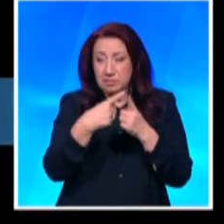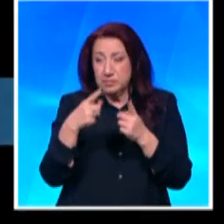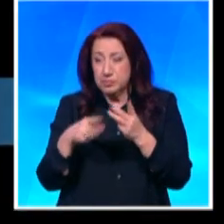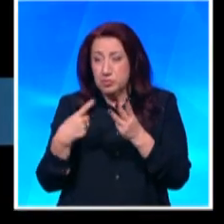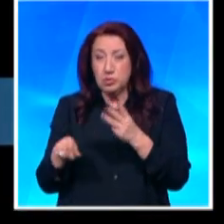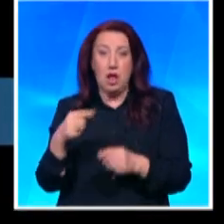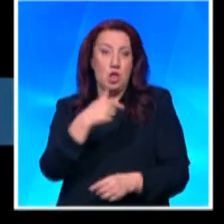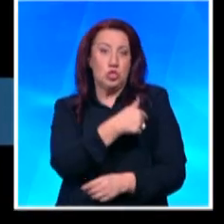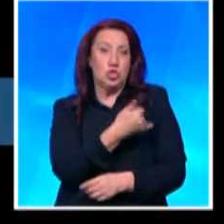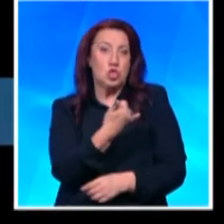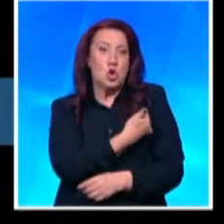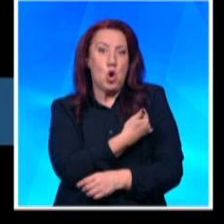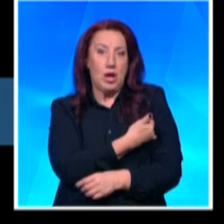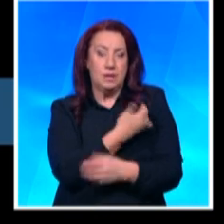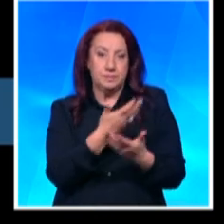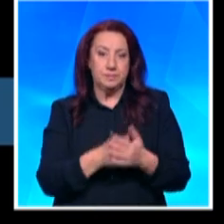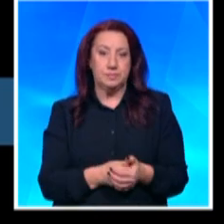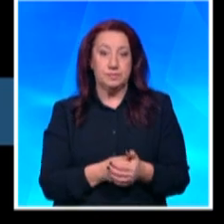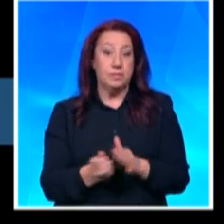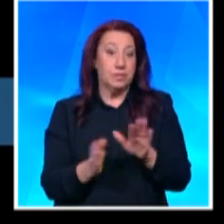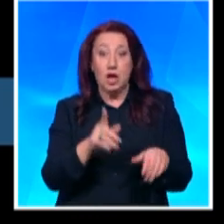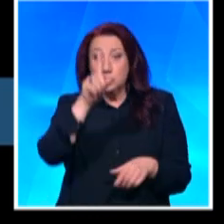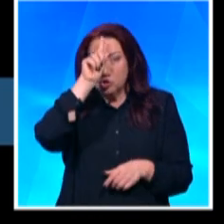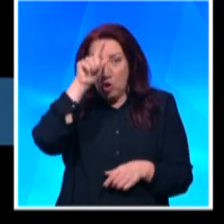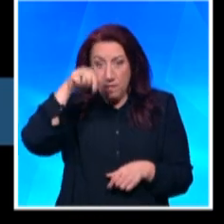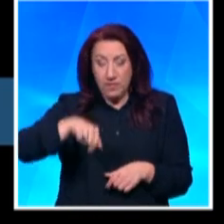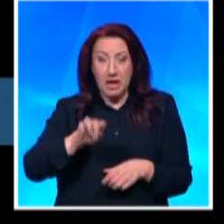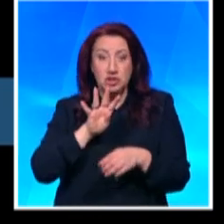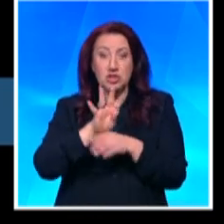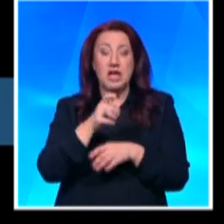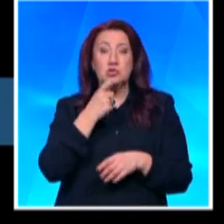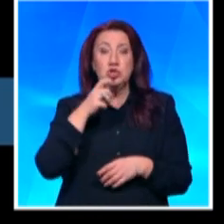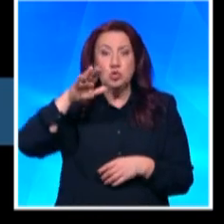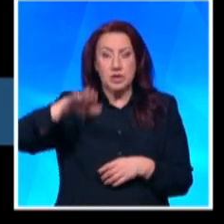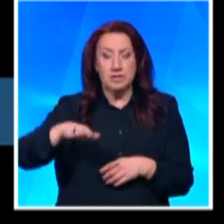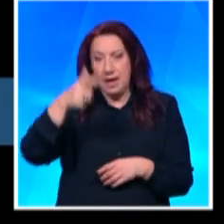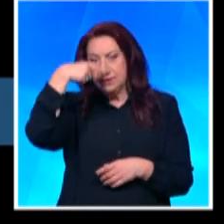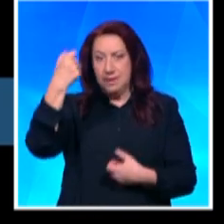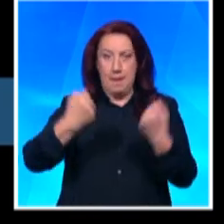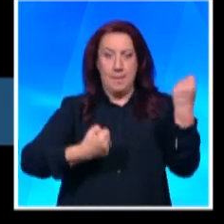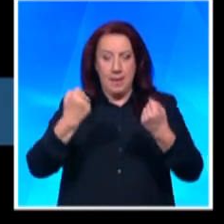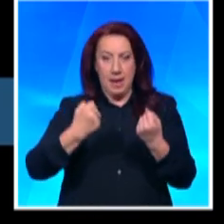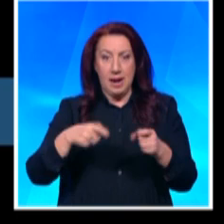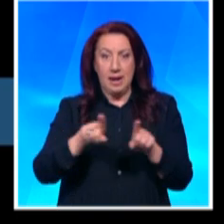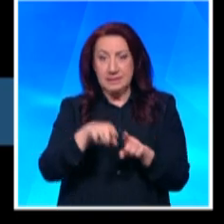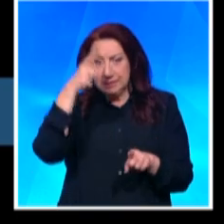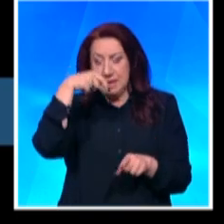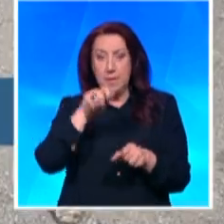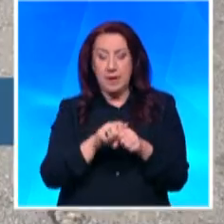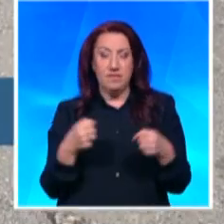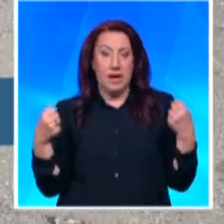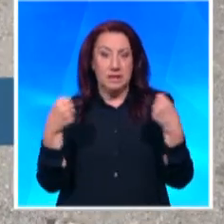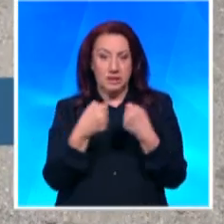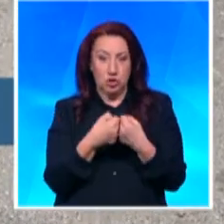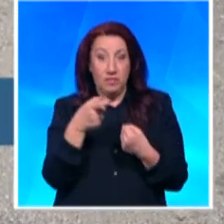София 14-годишно дете седна зад волана на автомобил и самокатастрофира. Инцидентът е станал вчера, като по наша